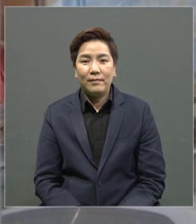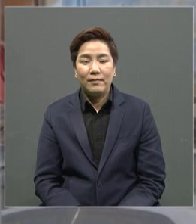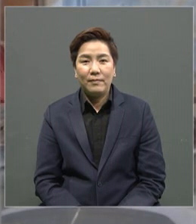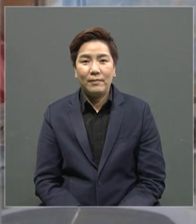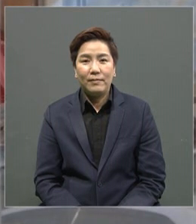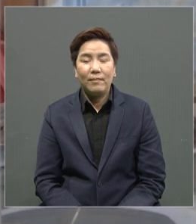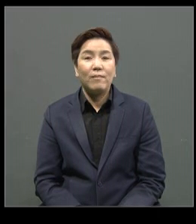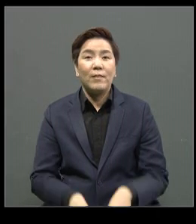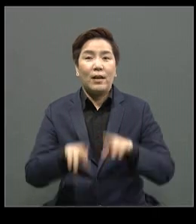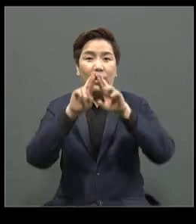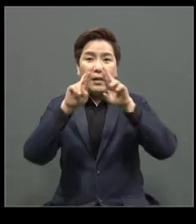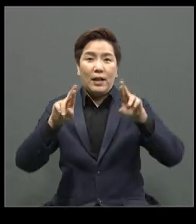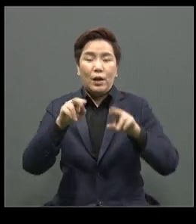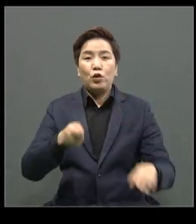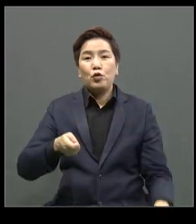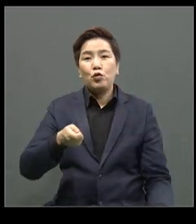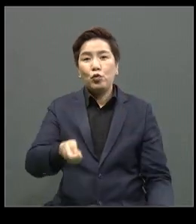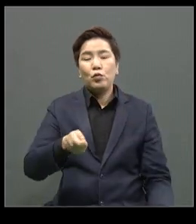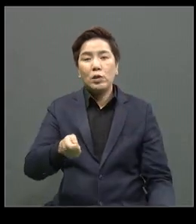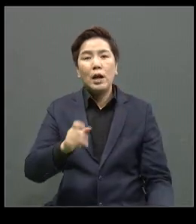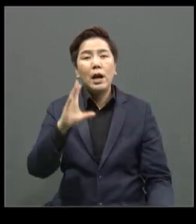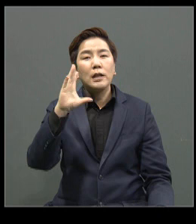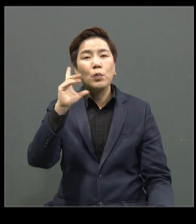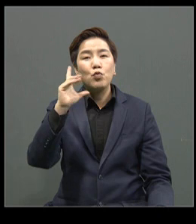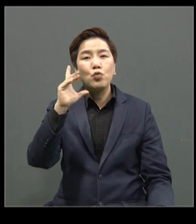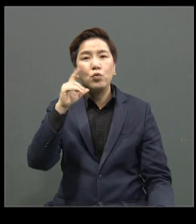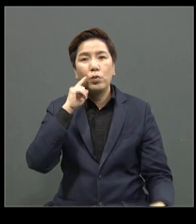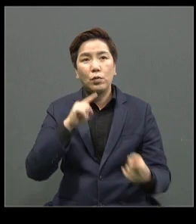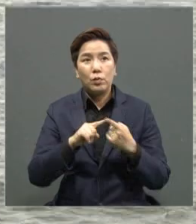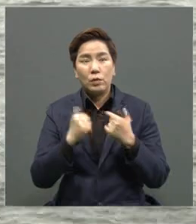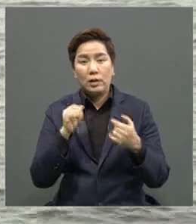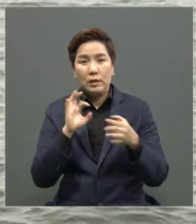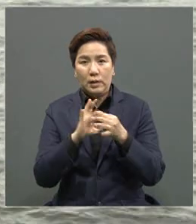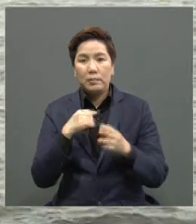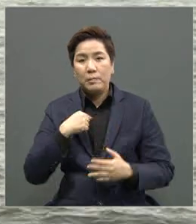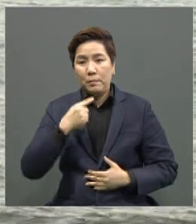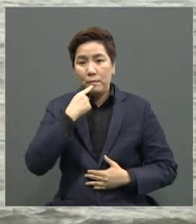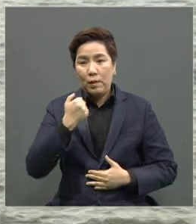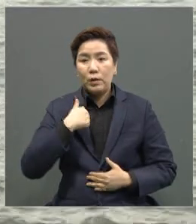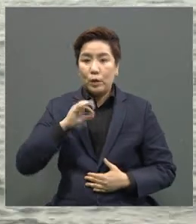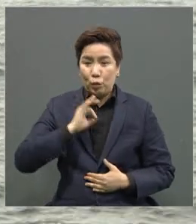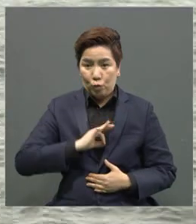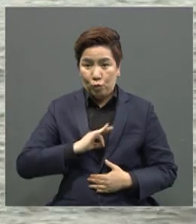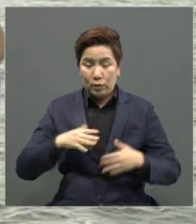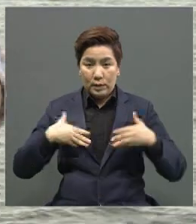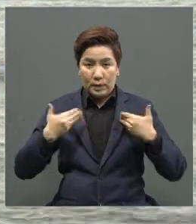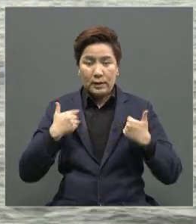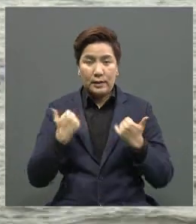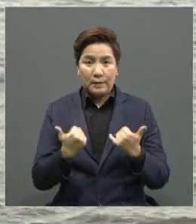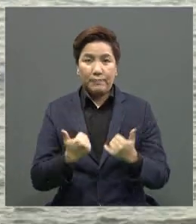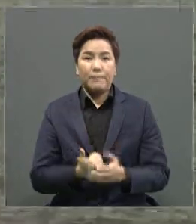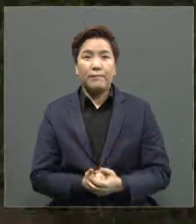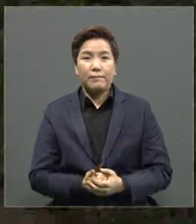ส่วนร้านสุกี้สุพรชาบูหม่าล่าสายพานเจ้าแรกในระนองเจ้านี้บอกเขาว่ารู้สึกยินดีค่ะ